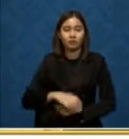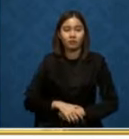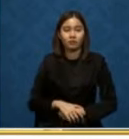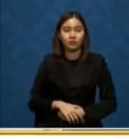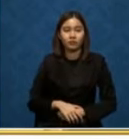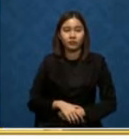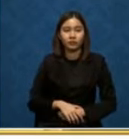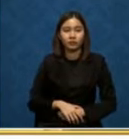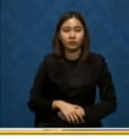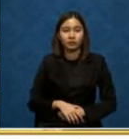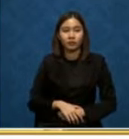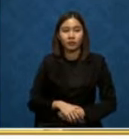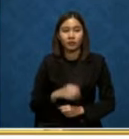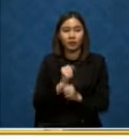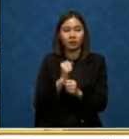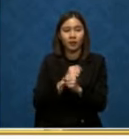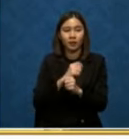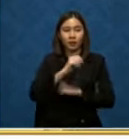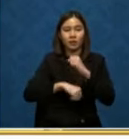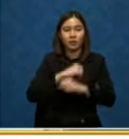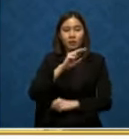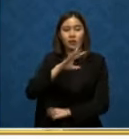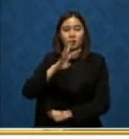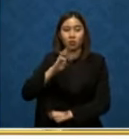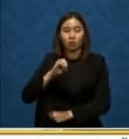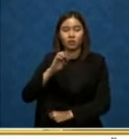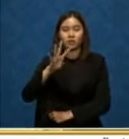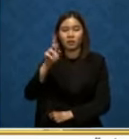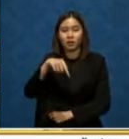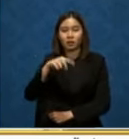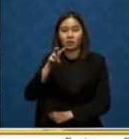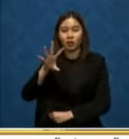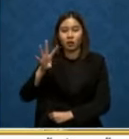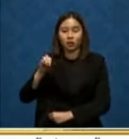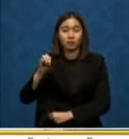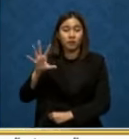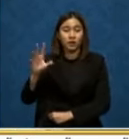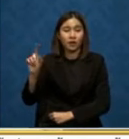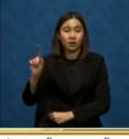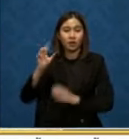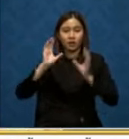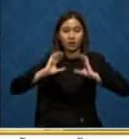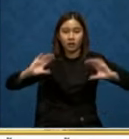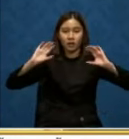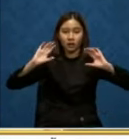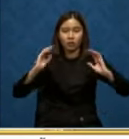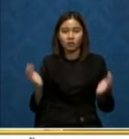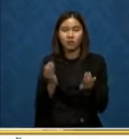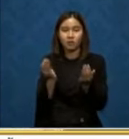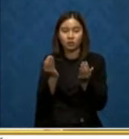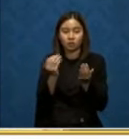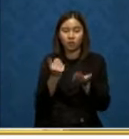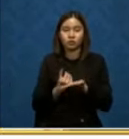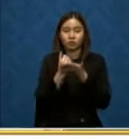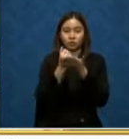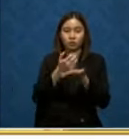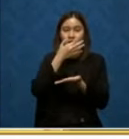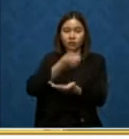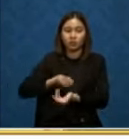ฤดูกาลผลิตของปี 2564ทับ 2565รัฐบาลได้ให้การสนับสนุนช่วยเหลือ